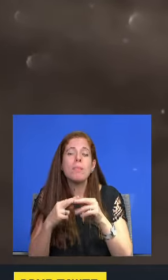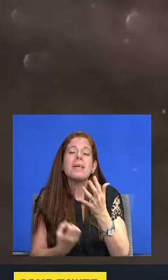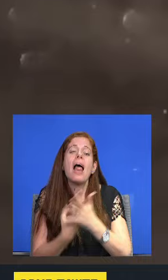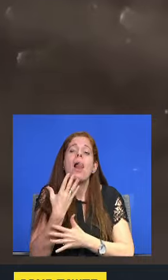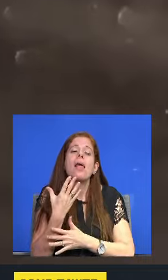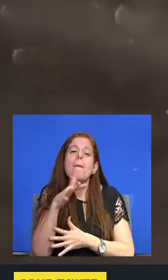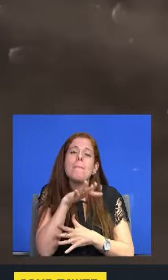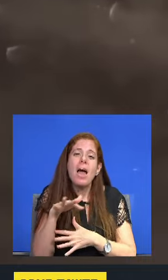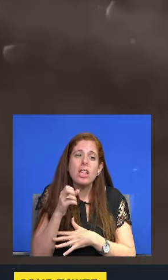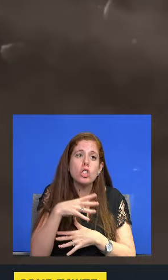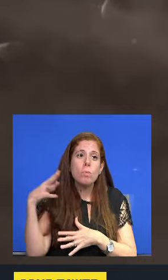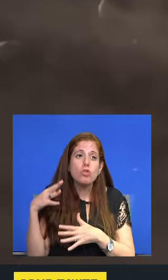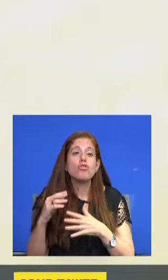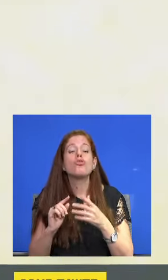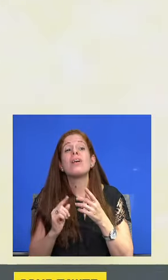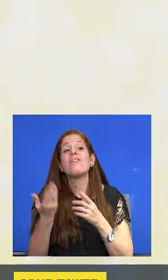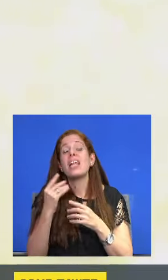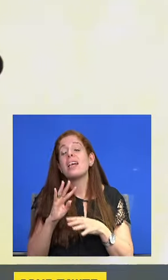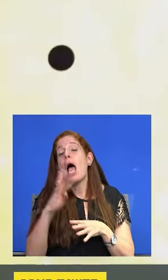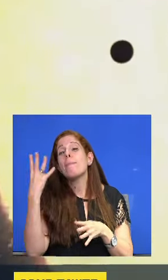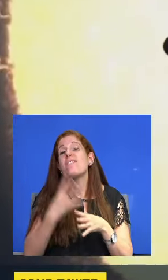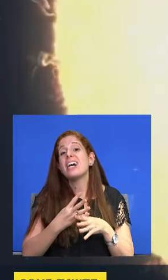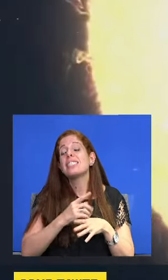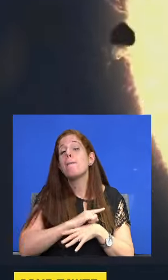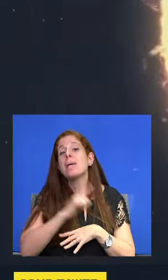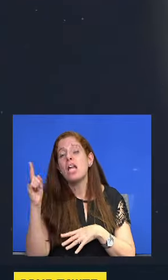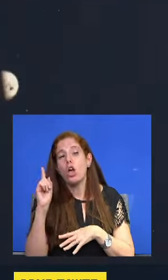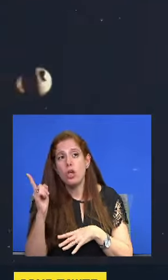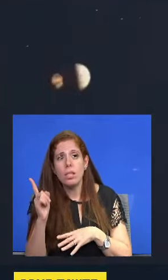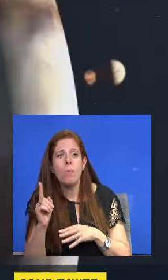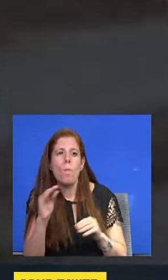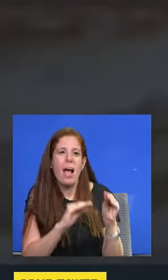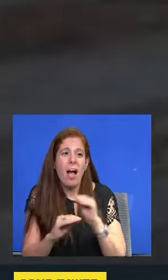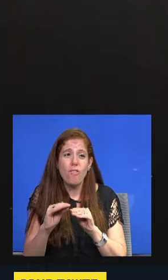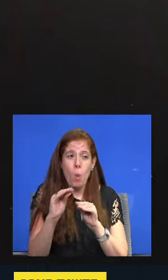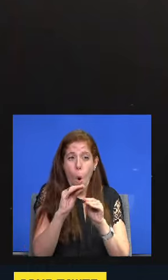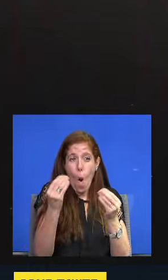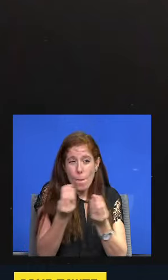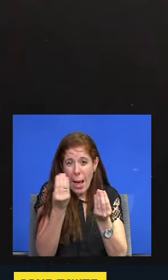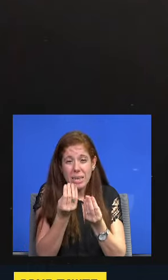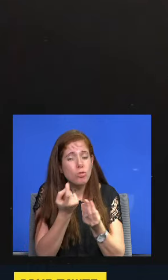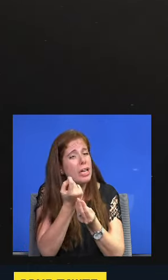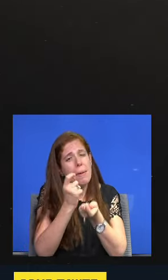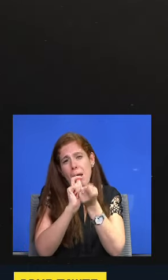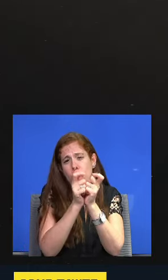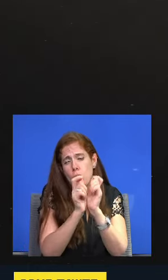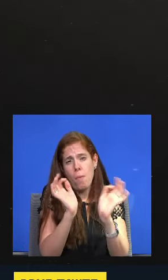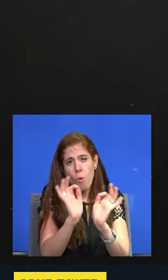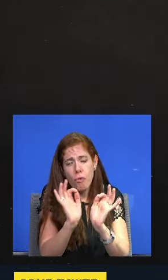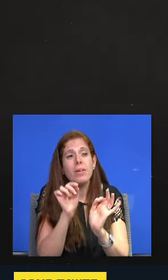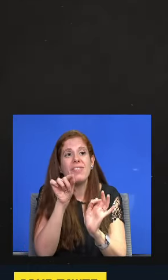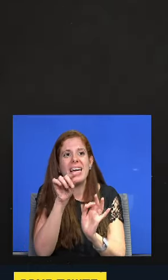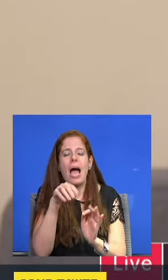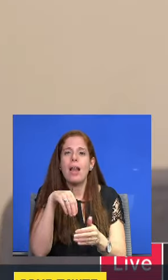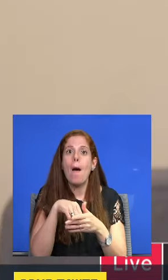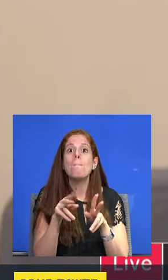לפני כ4.5 מיליארד שנים. הם מורכבים מחומרים בתוליים שלא עברו כמעט שינויים, וכאן טמון הפוטנציאל המחקרי